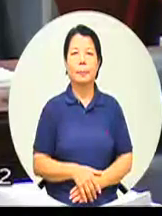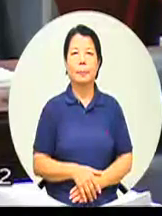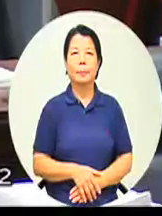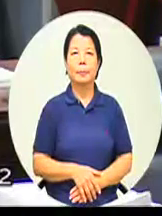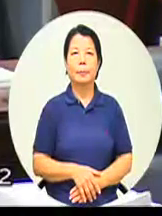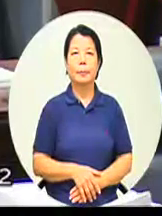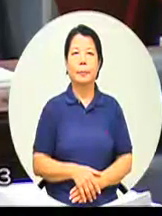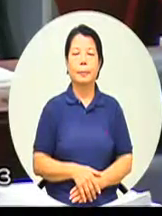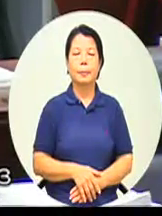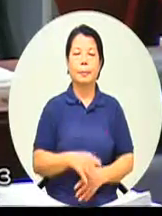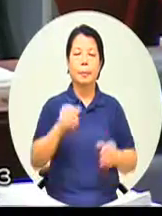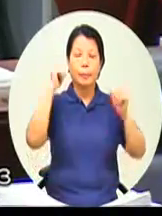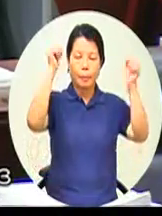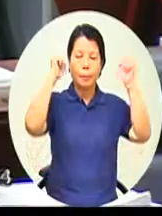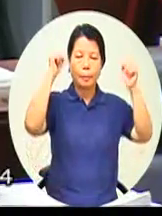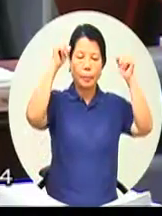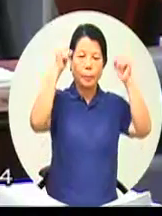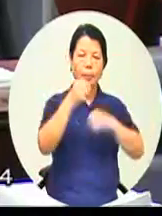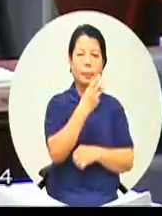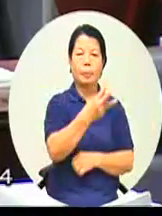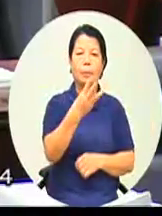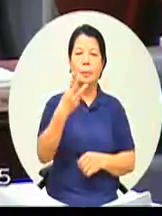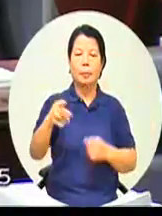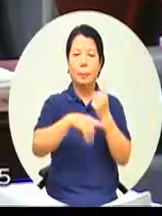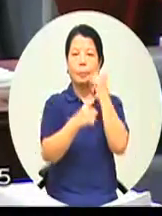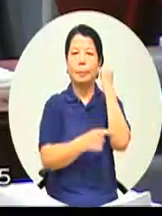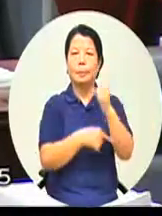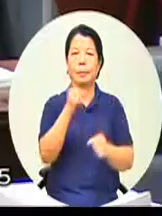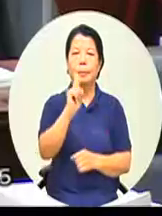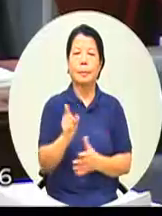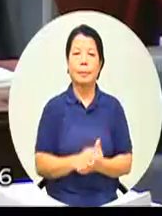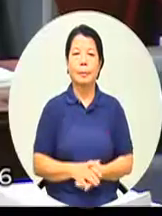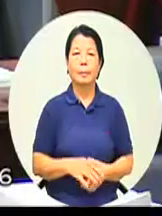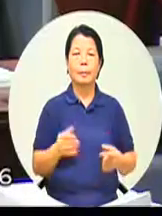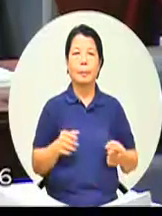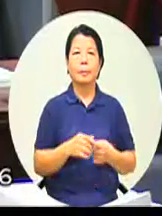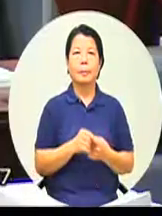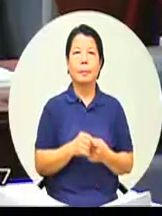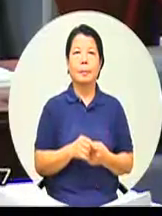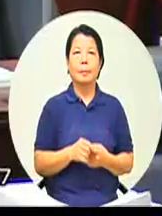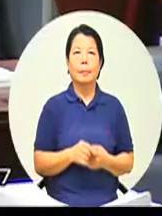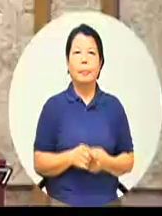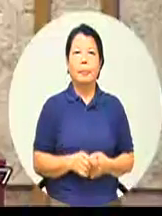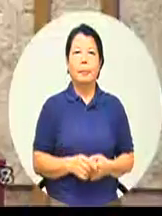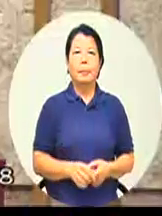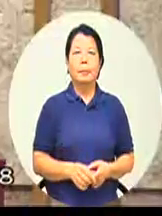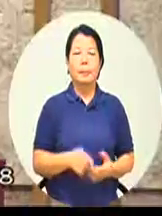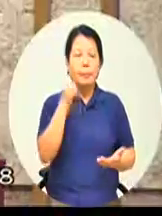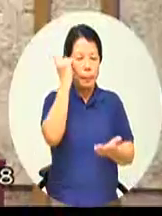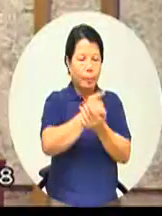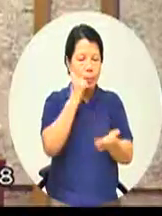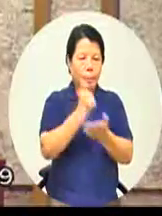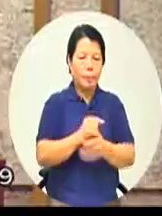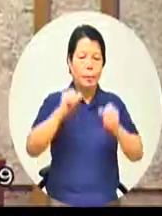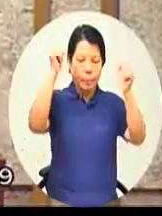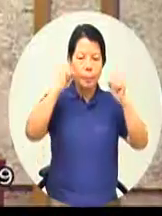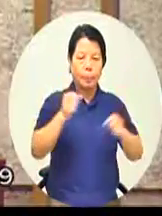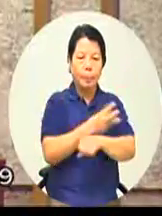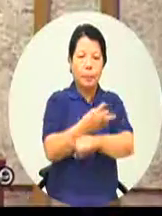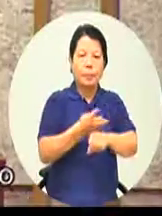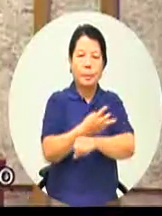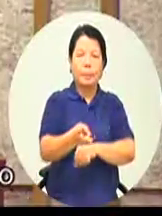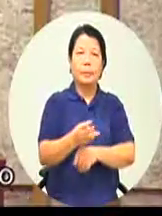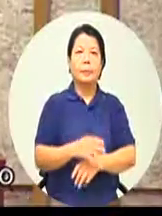定嘛？运动333法则你敢知？ 就是那个每天运动3小时。